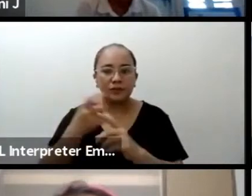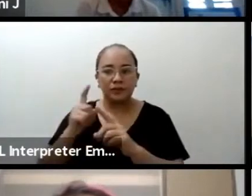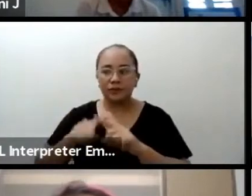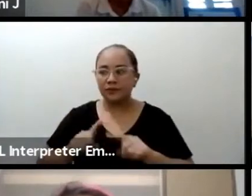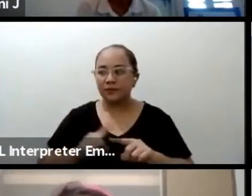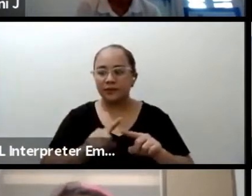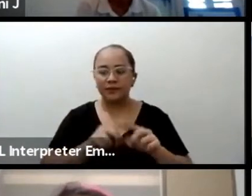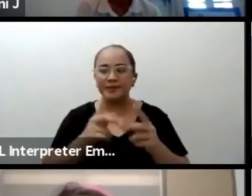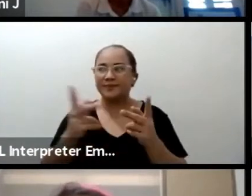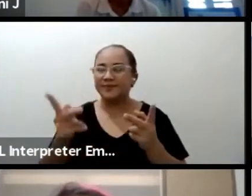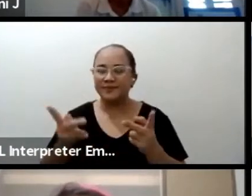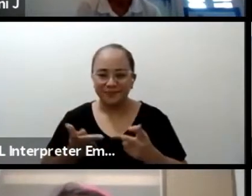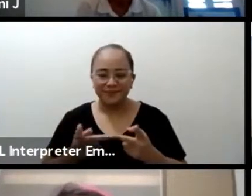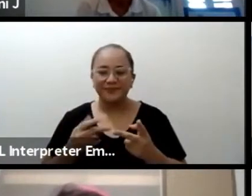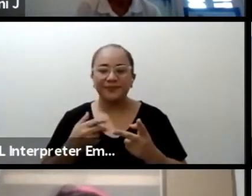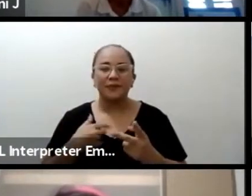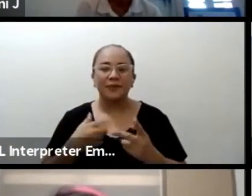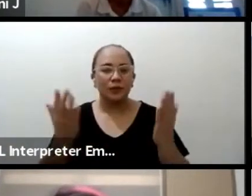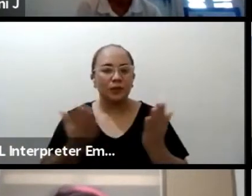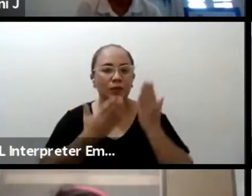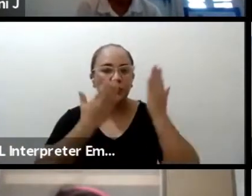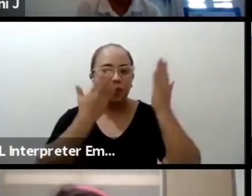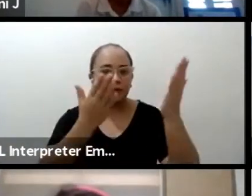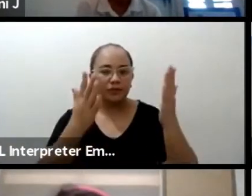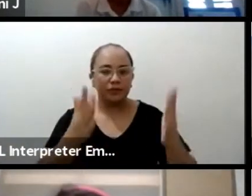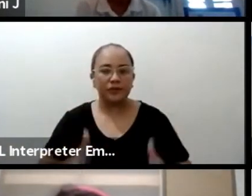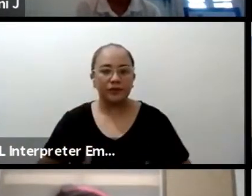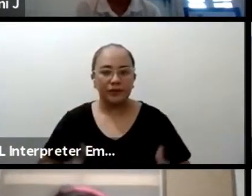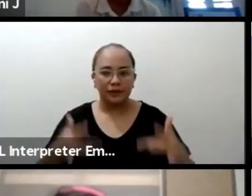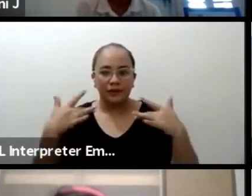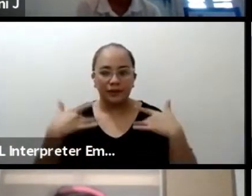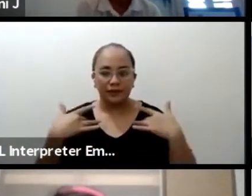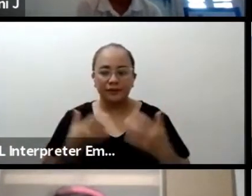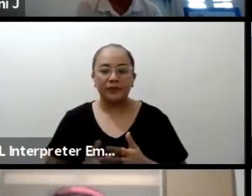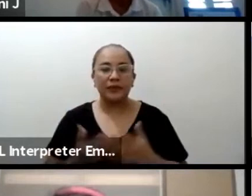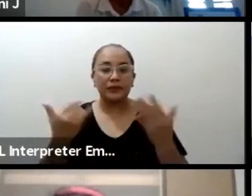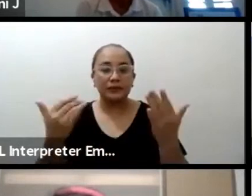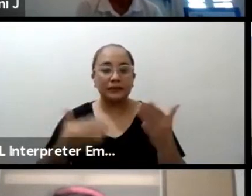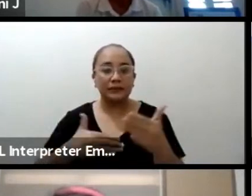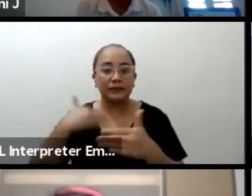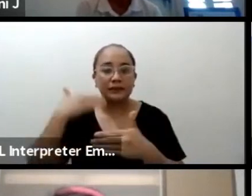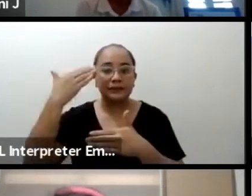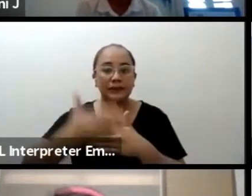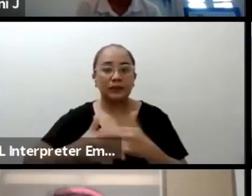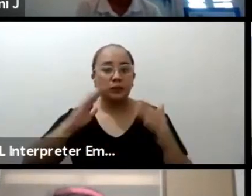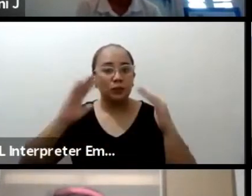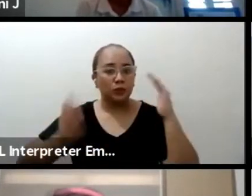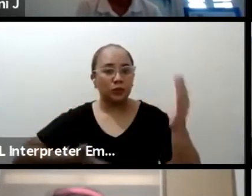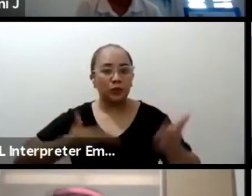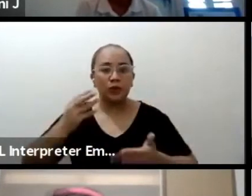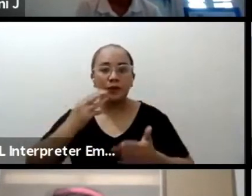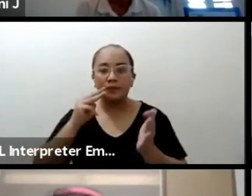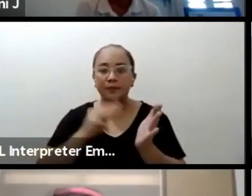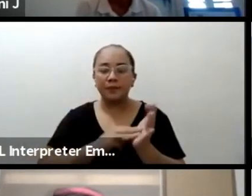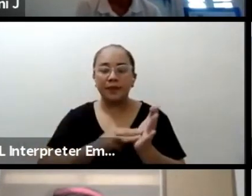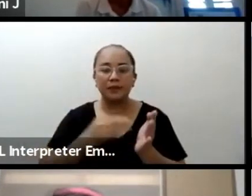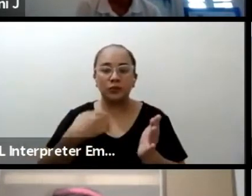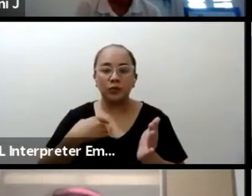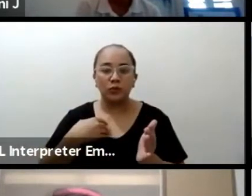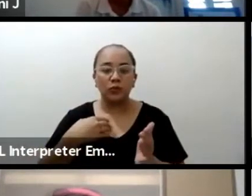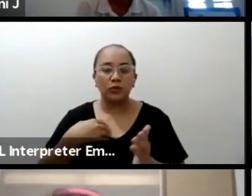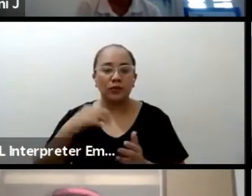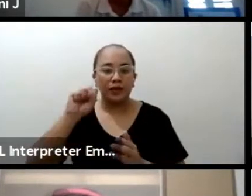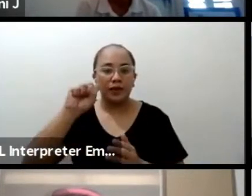na nag-alay ng buhay nila. Ang susunod naman sa programa natin ay welcome remarks kay Justice